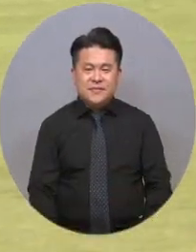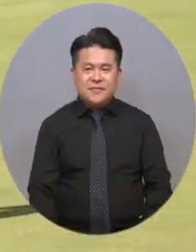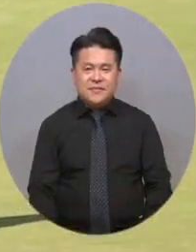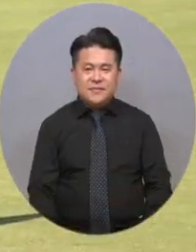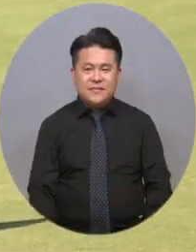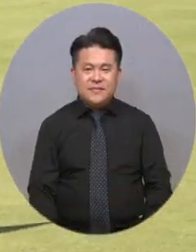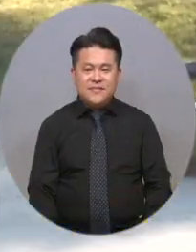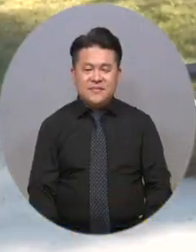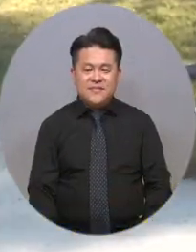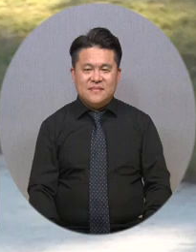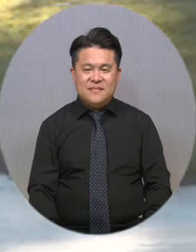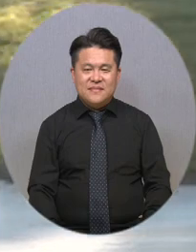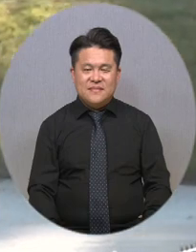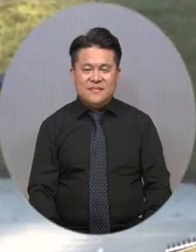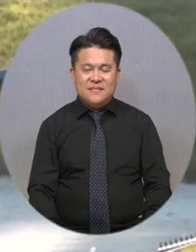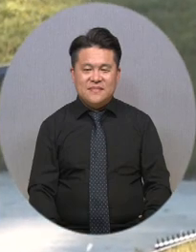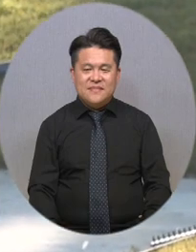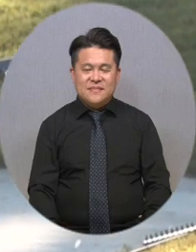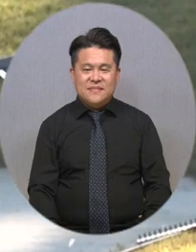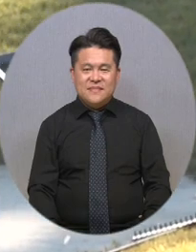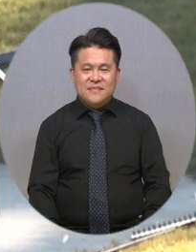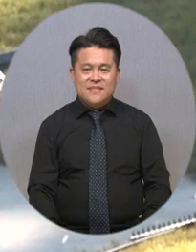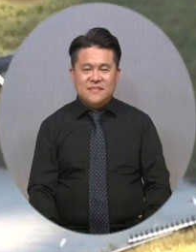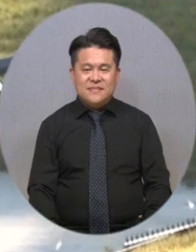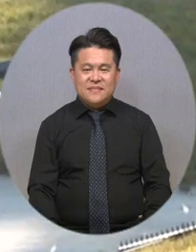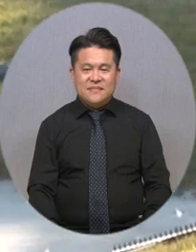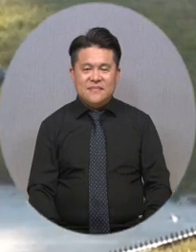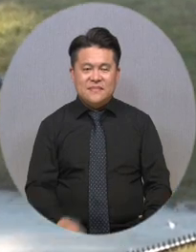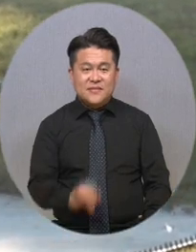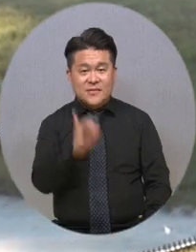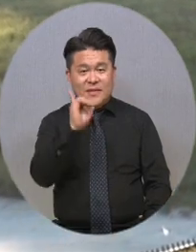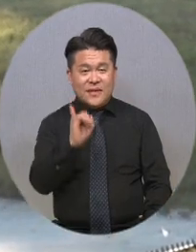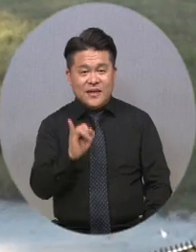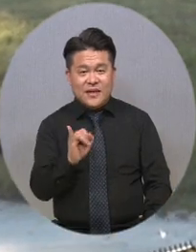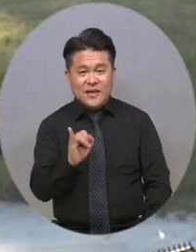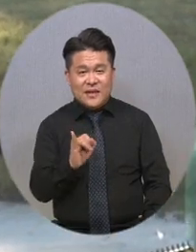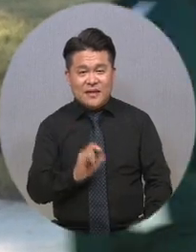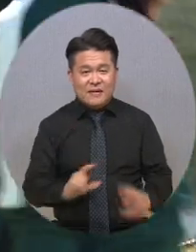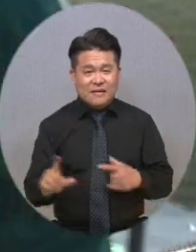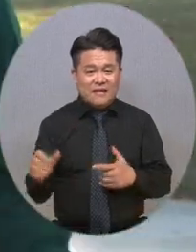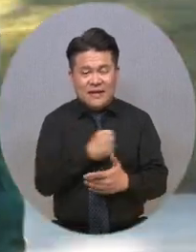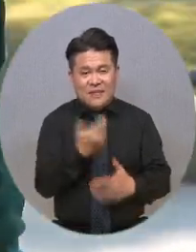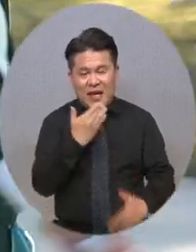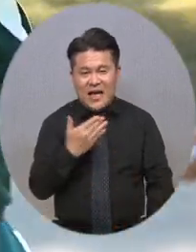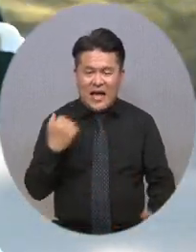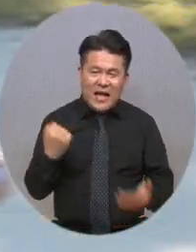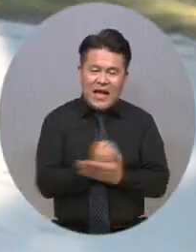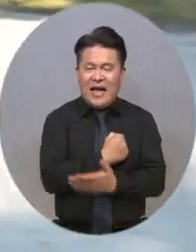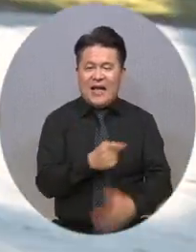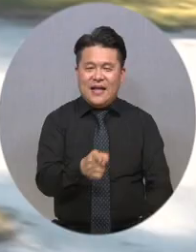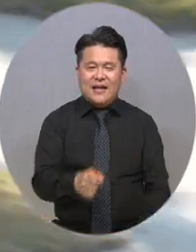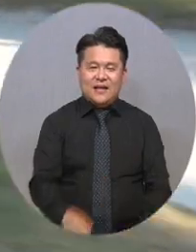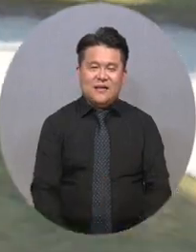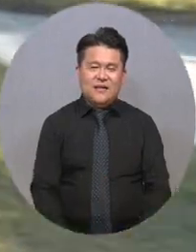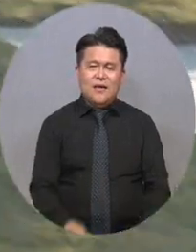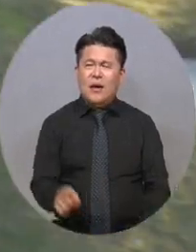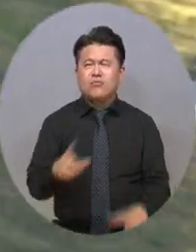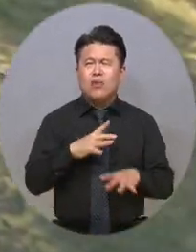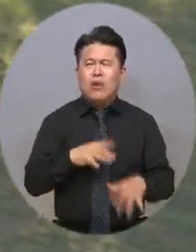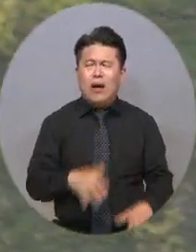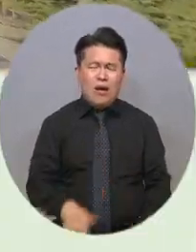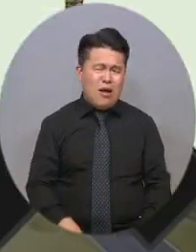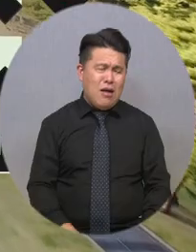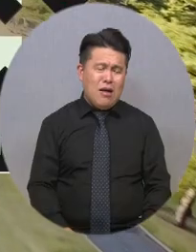나이스 보기! 이동하겠습니다. 예! 언니 완전 독단으로 가져갈 수 있었는데. 근데 나 여기 그린이 너무 무서워.